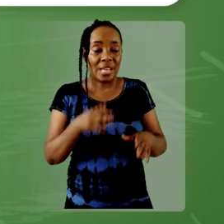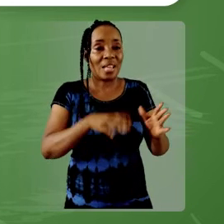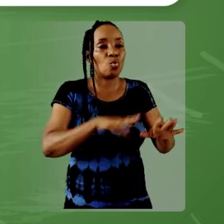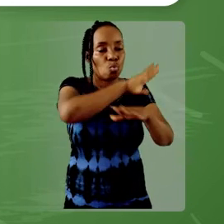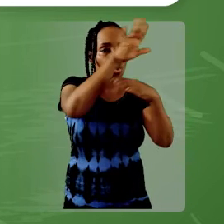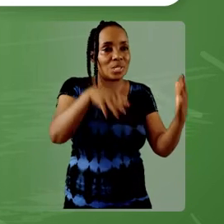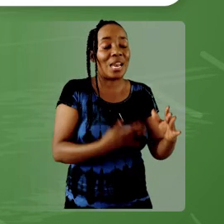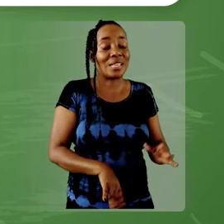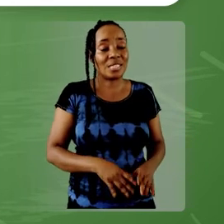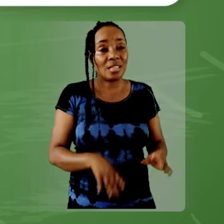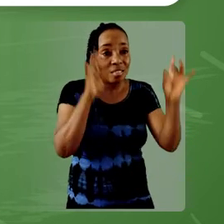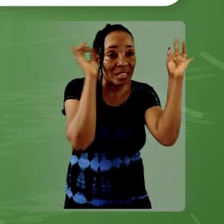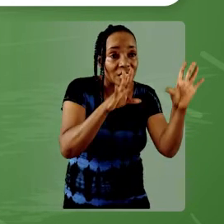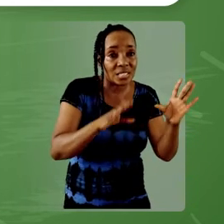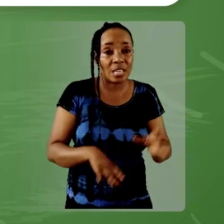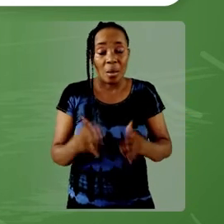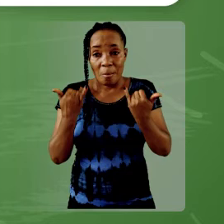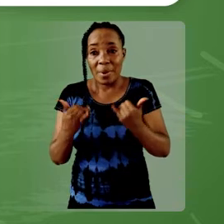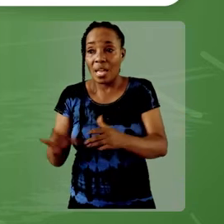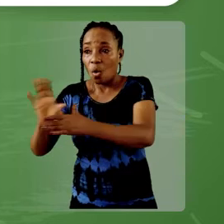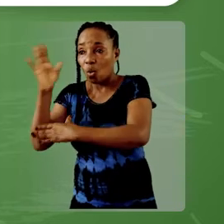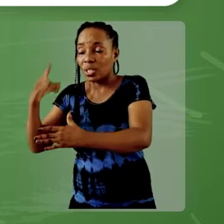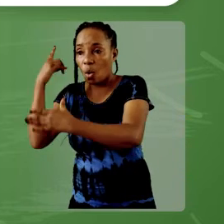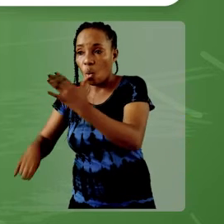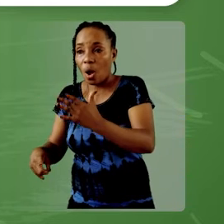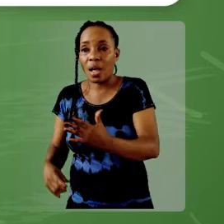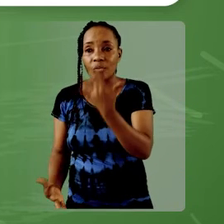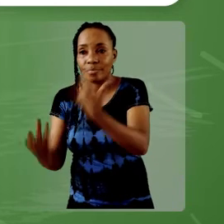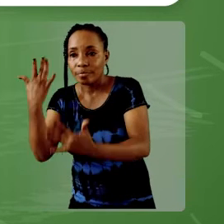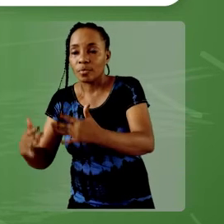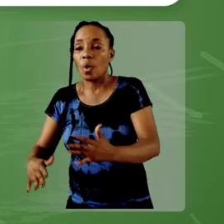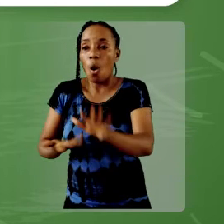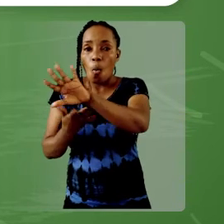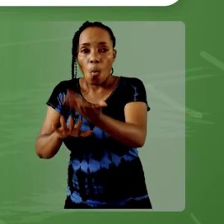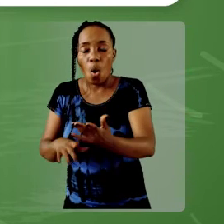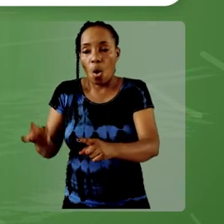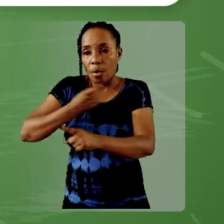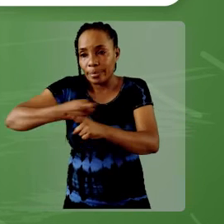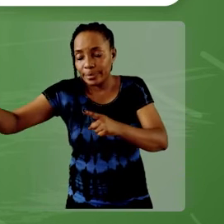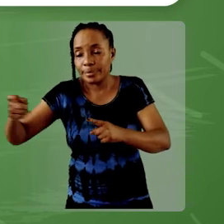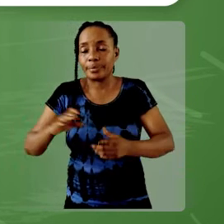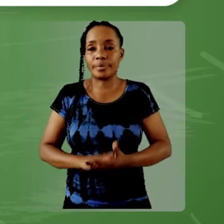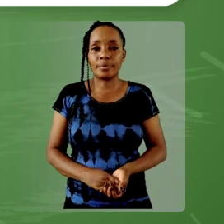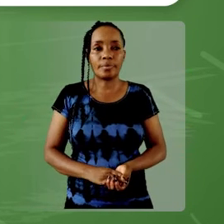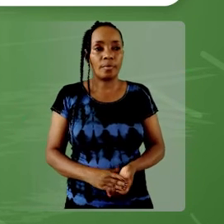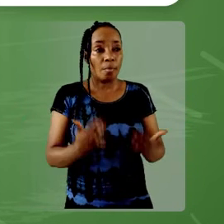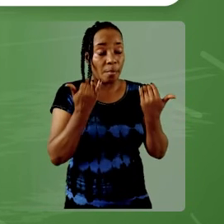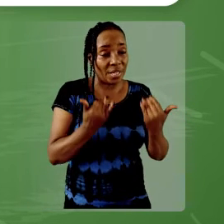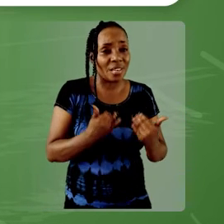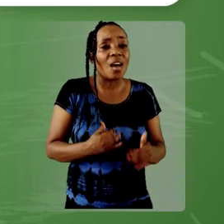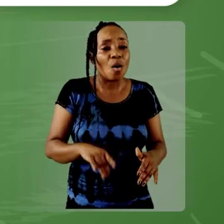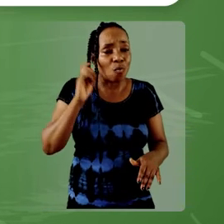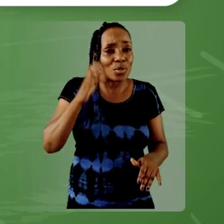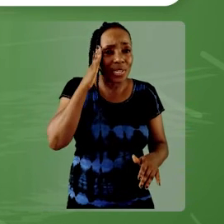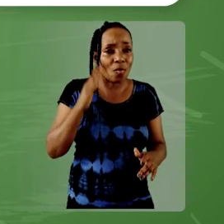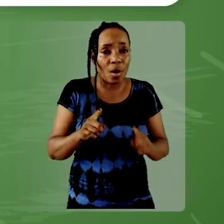asphyxie, provoquent des incendies, provoquent des lésions. Le court-circuit, très